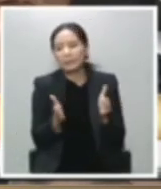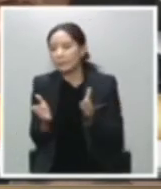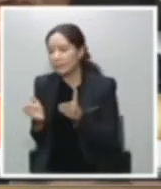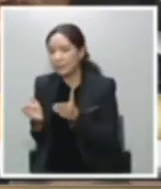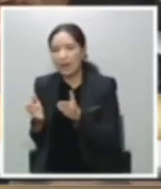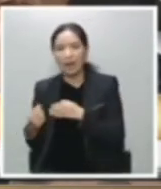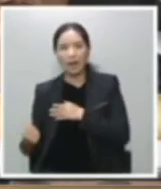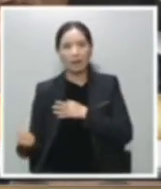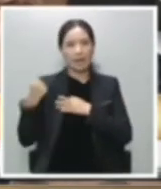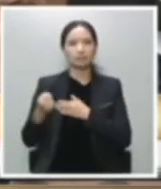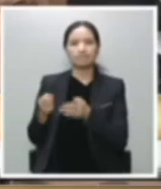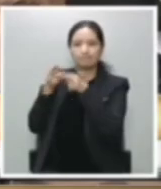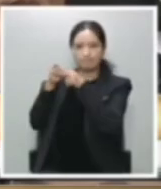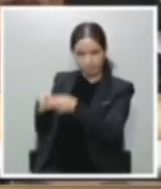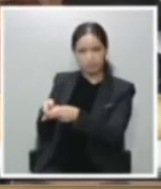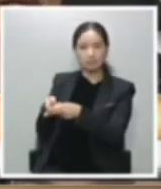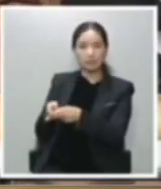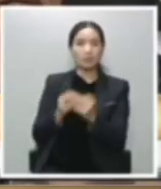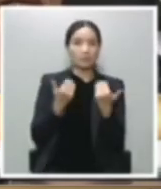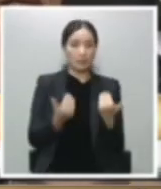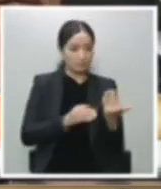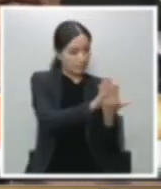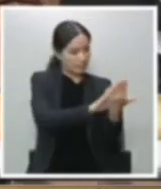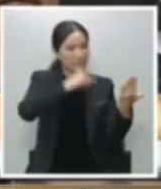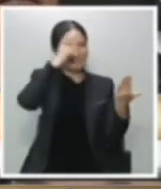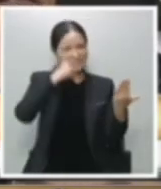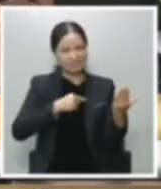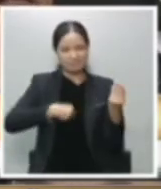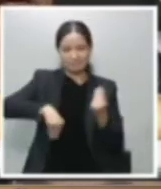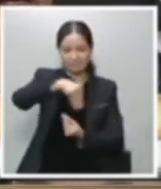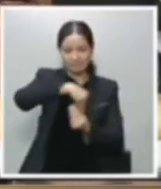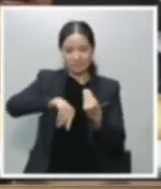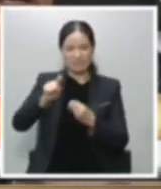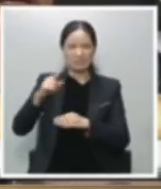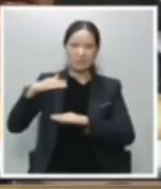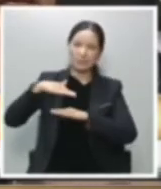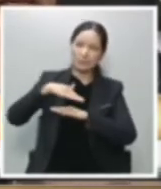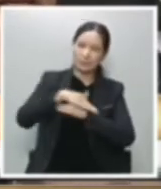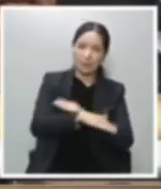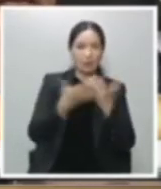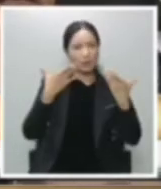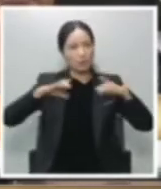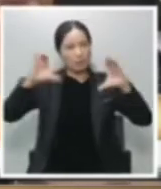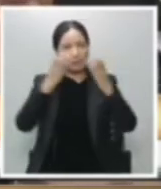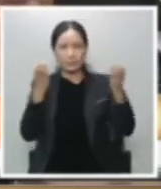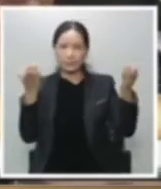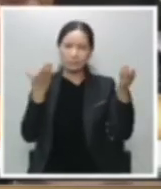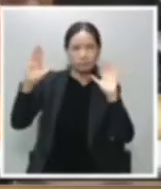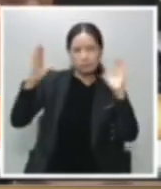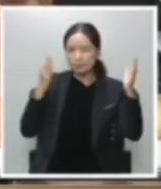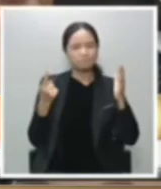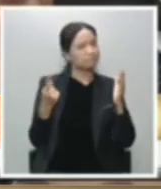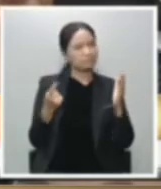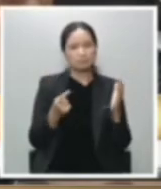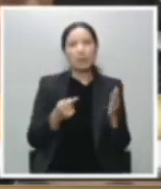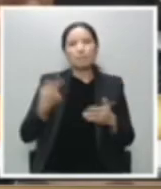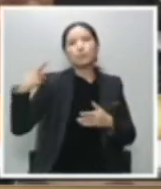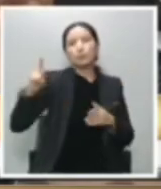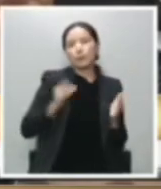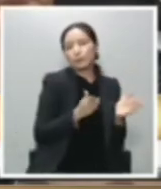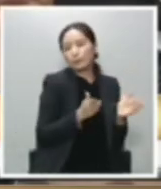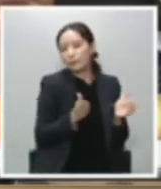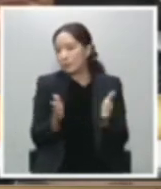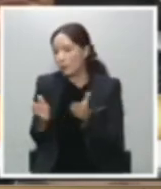จขณะนี้ประเทศไทยเศรษฐกิจสิ้นหวังครับรัฐบาลไม่เป็นประชาธิปไตยมีแต่จะเอื้อประโยชน์กับคนร